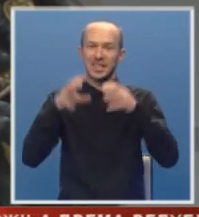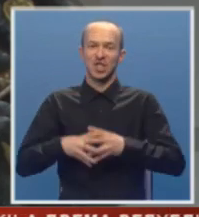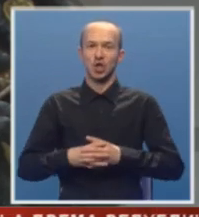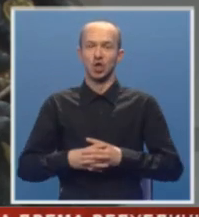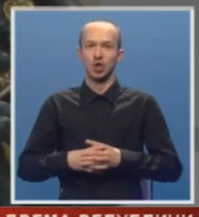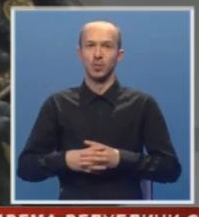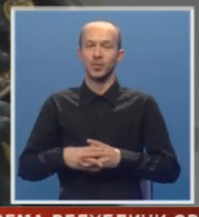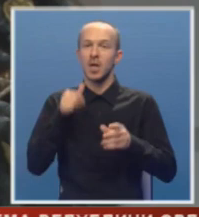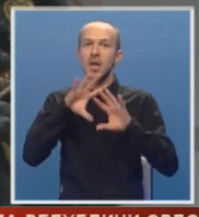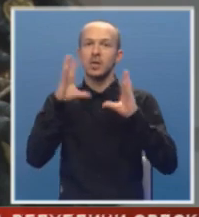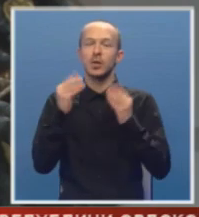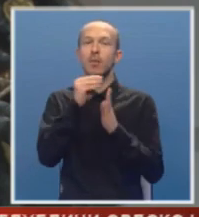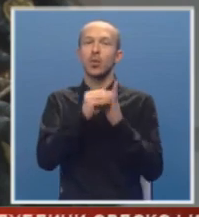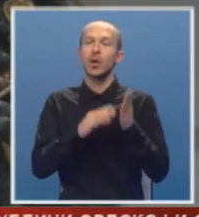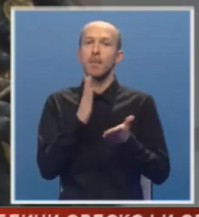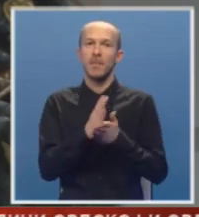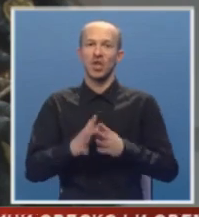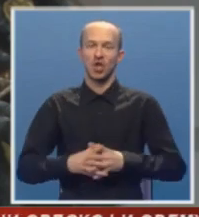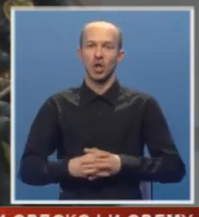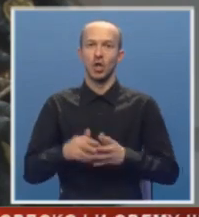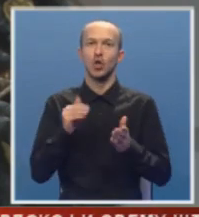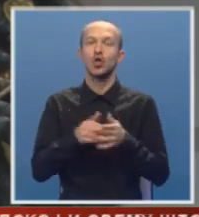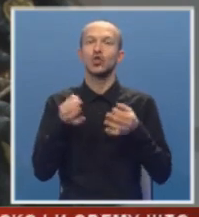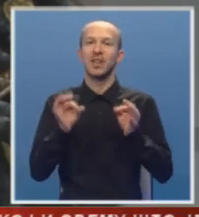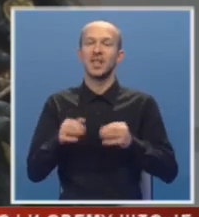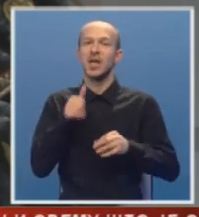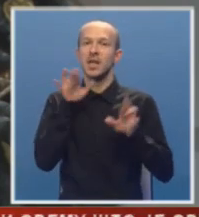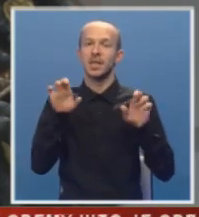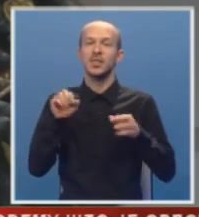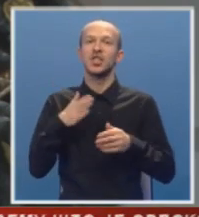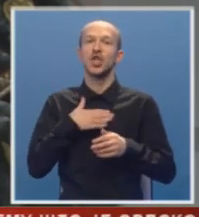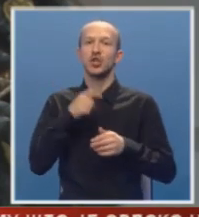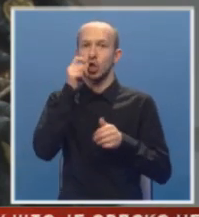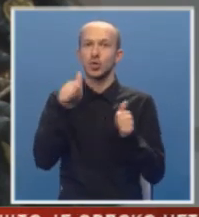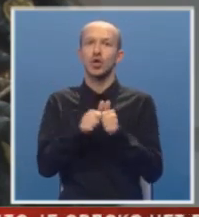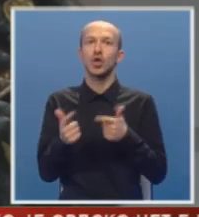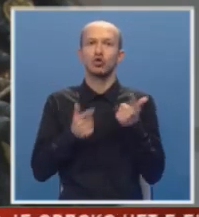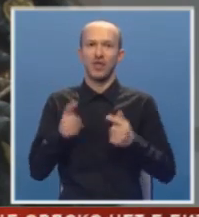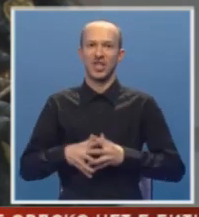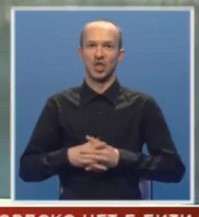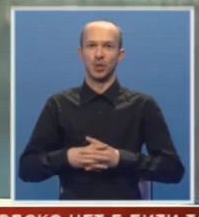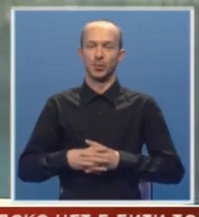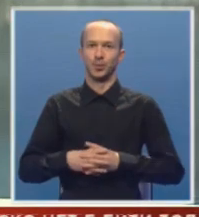će cjelokupan program biti prilično kvalitetan i nadam se da će naši sugrađani uživati.